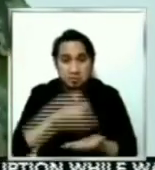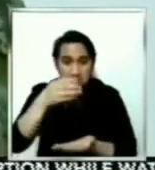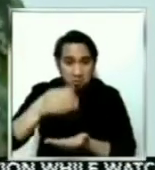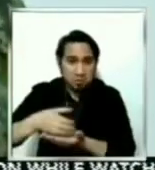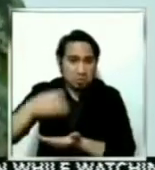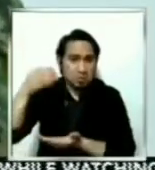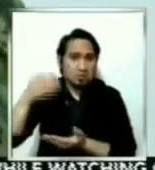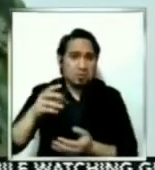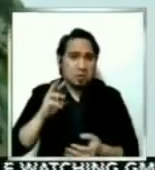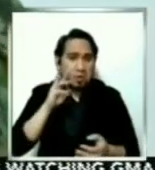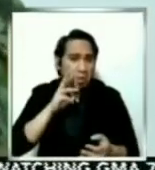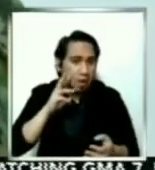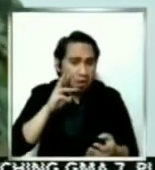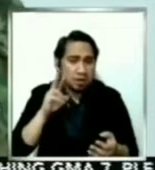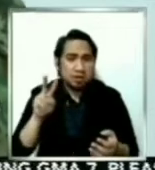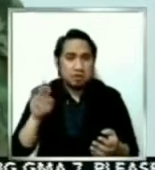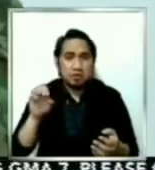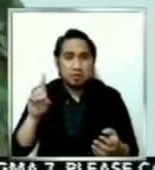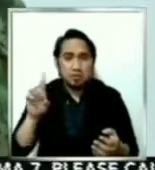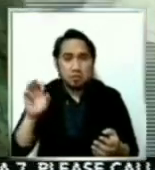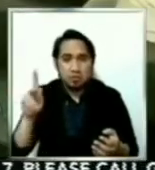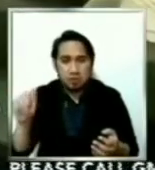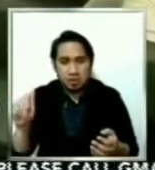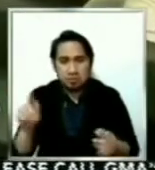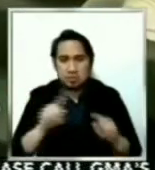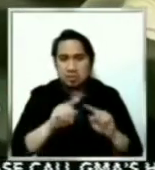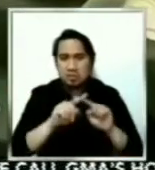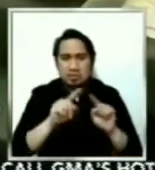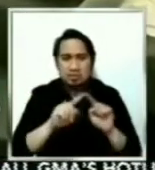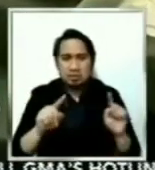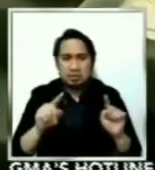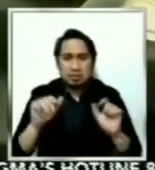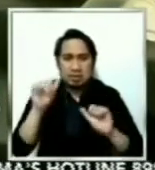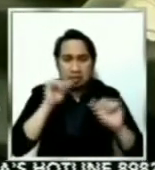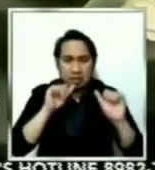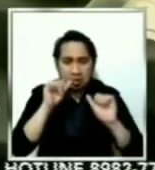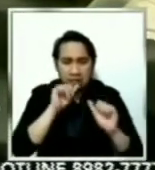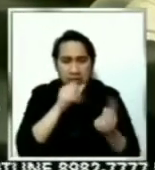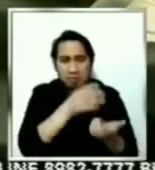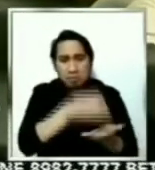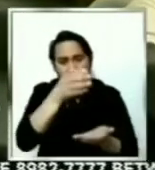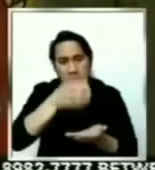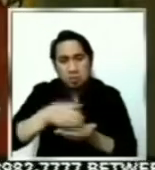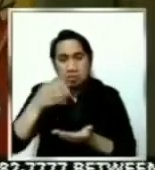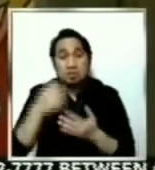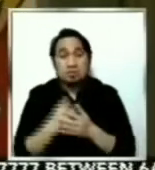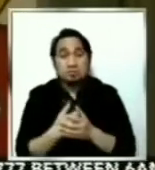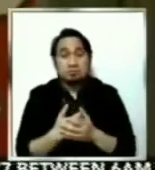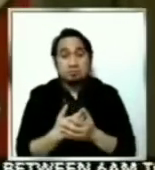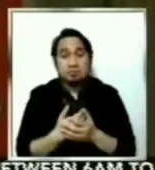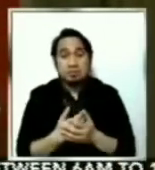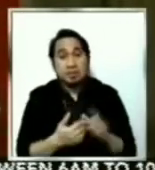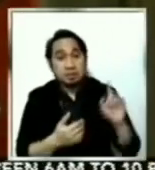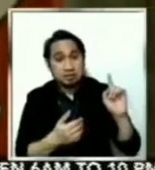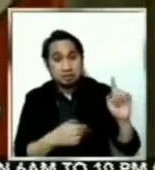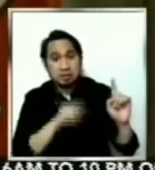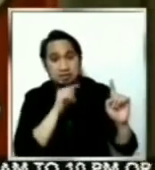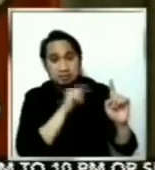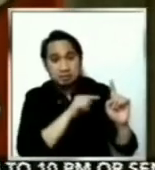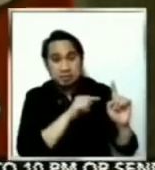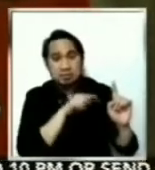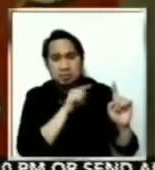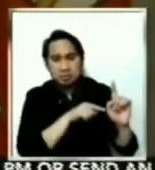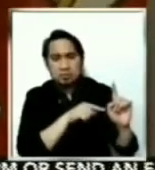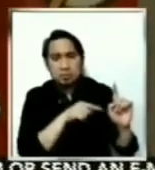vodka, so various alcohol. Sa 11 iniugnay sa kaso, isa ang itinuturing ngayong primary